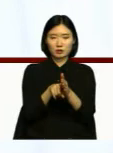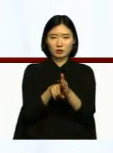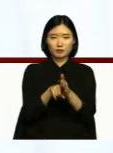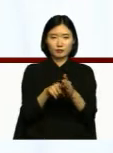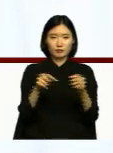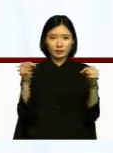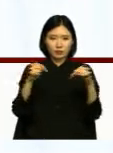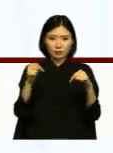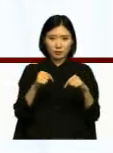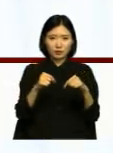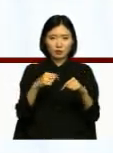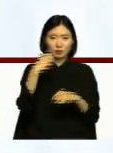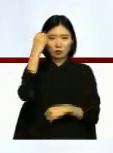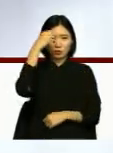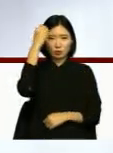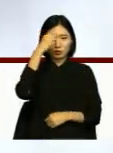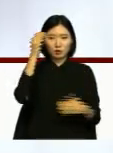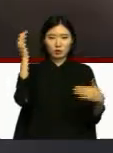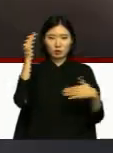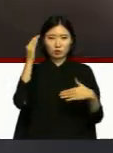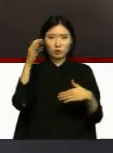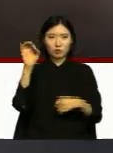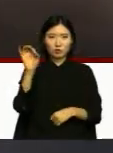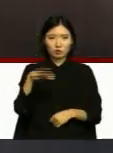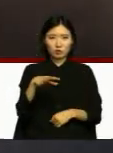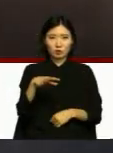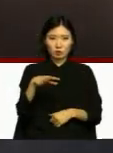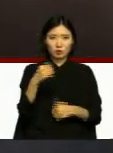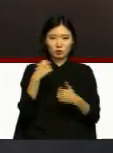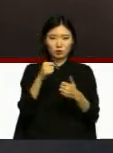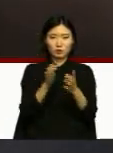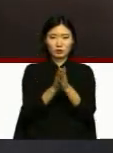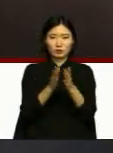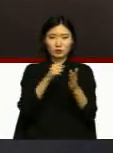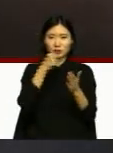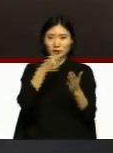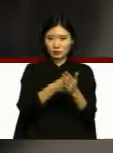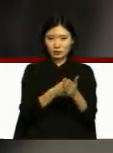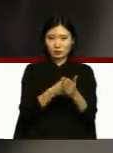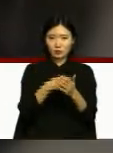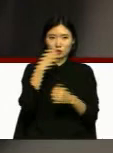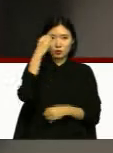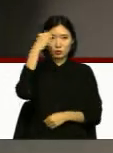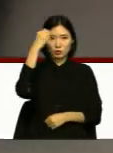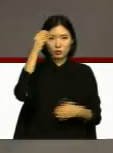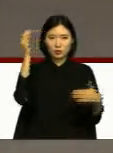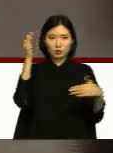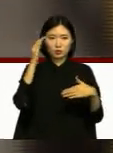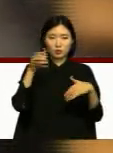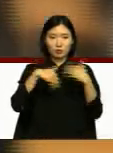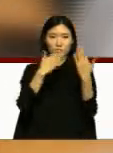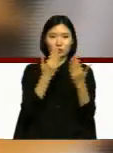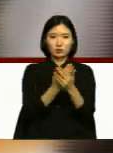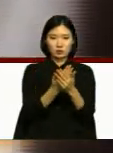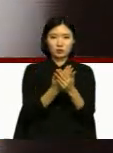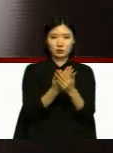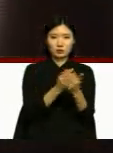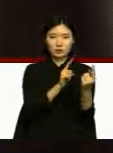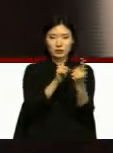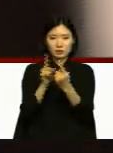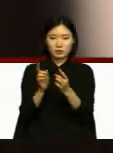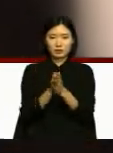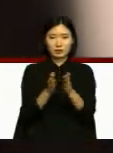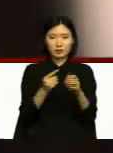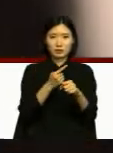갖고 고등학교 무상교육 실현 방안을 이같이 확정했다고 밝혔습니다 고등학교 무상교육 이 전 학년을 대상으로 실시될 경우